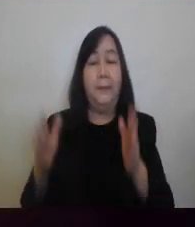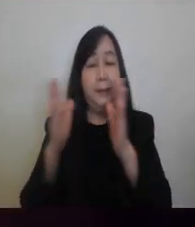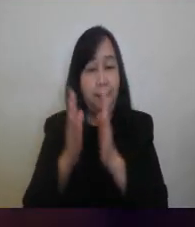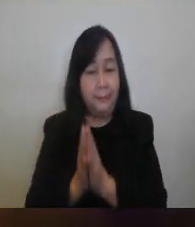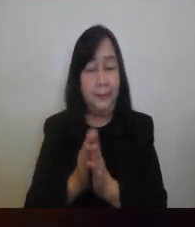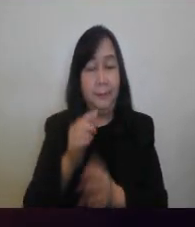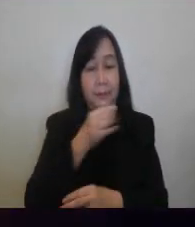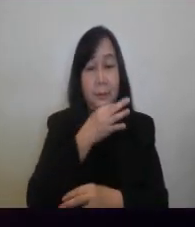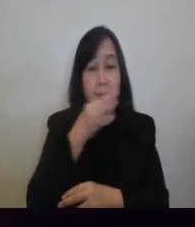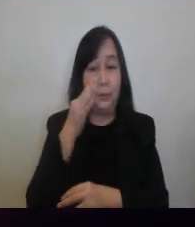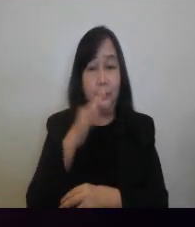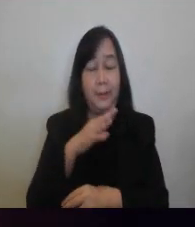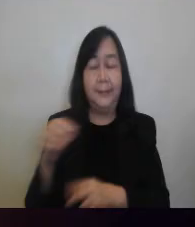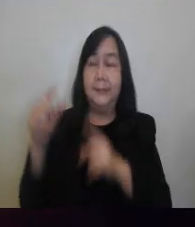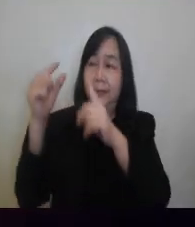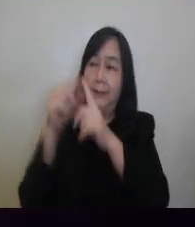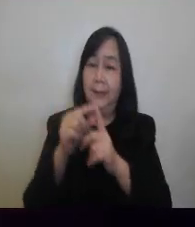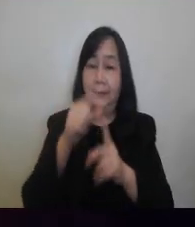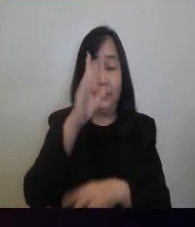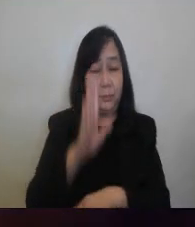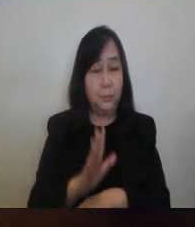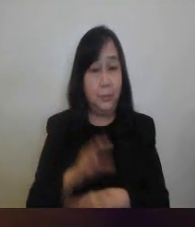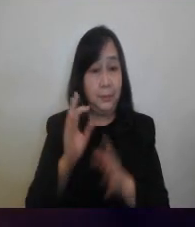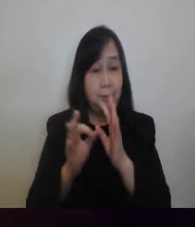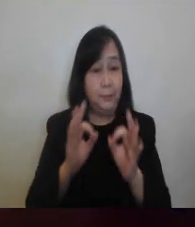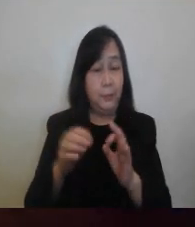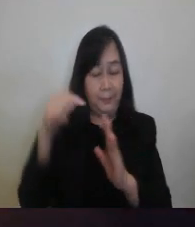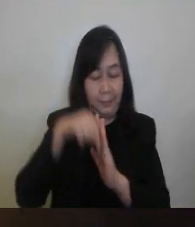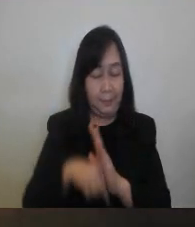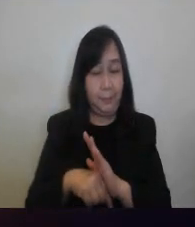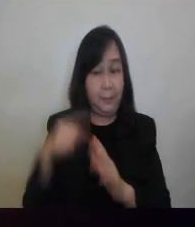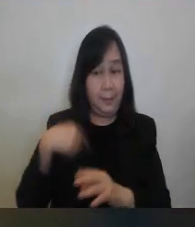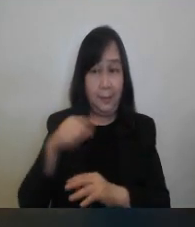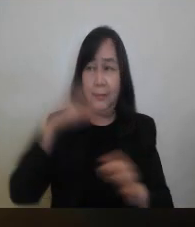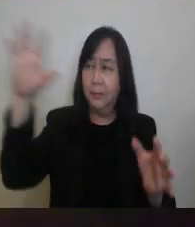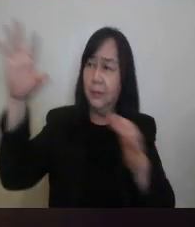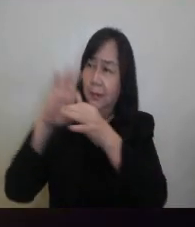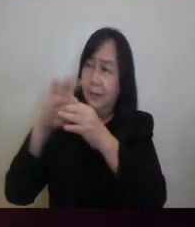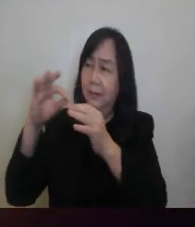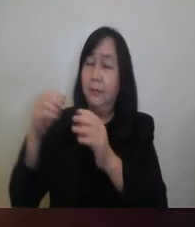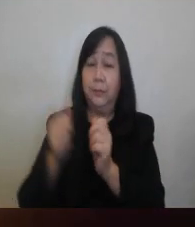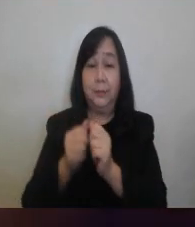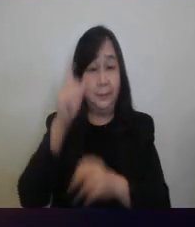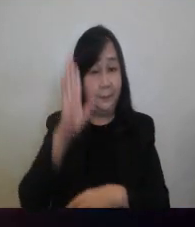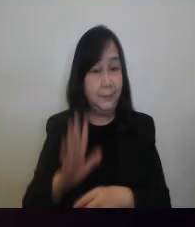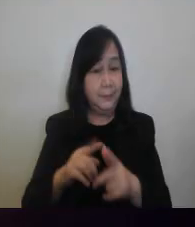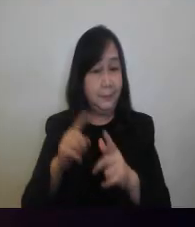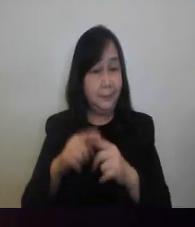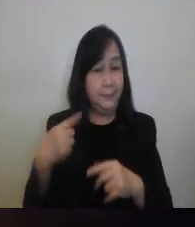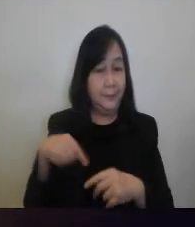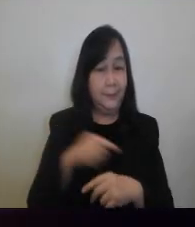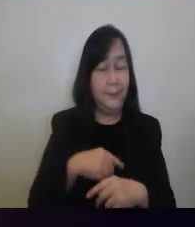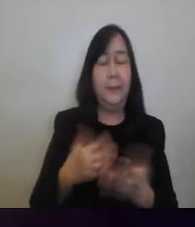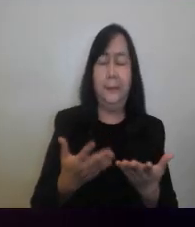pananalangin, pag-aayuno, at salita ng Diyos. Kapag pinalalalim natin ang ating ugnayan sa Panginoon, magkakaroon